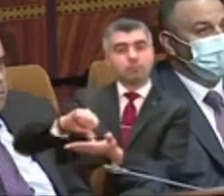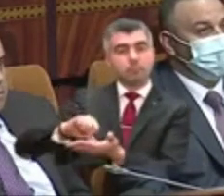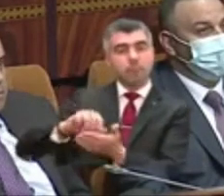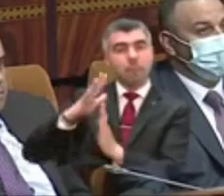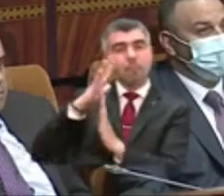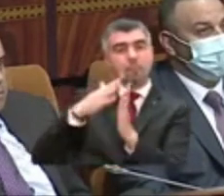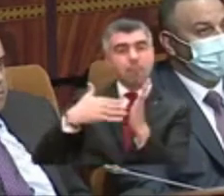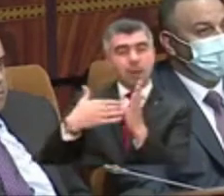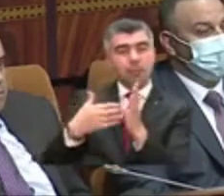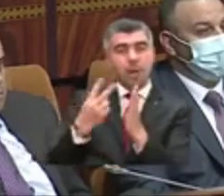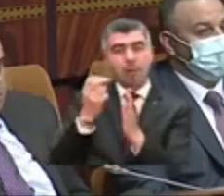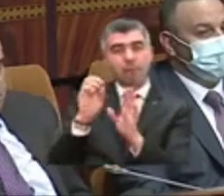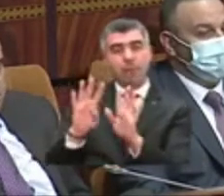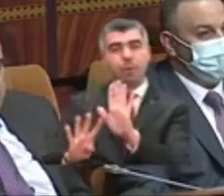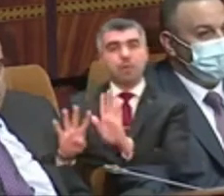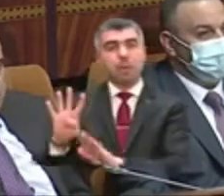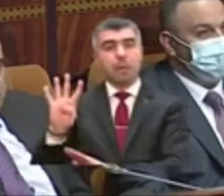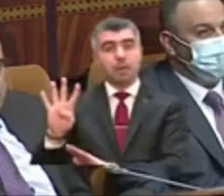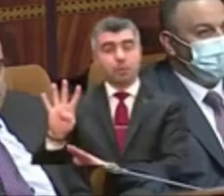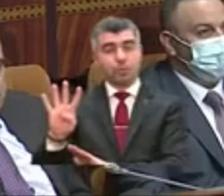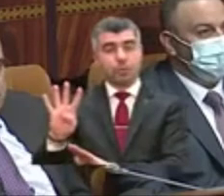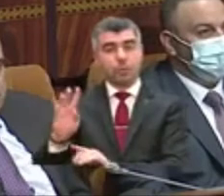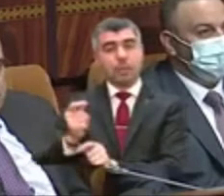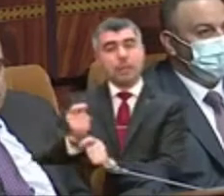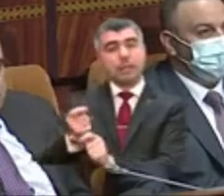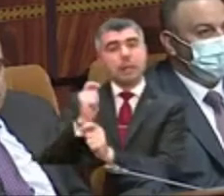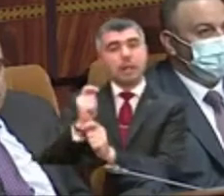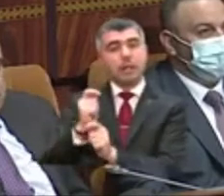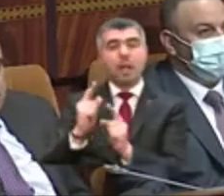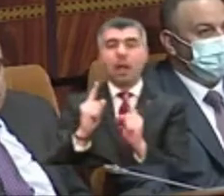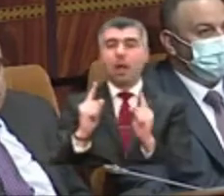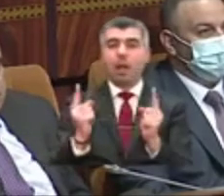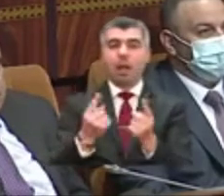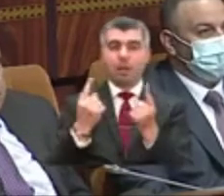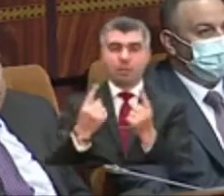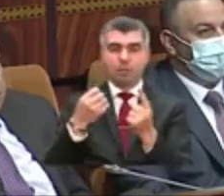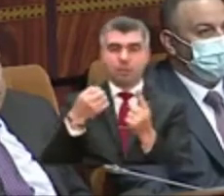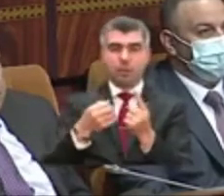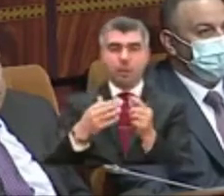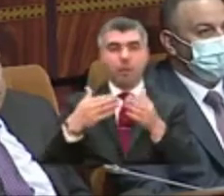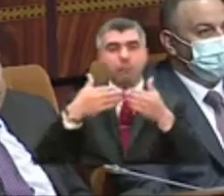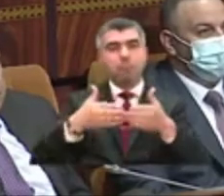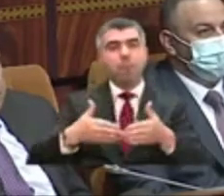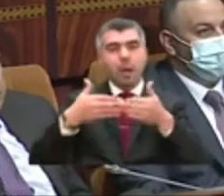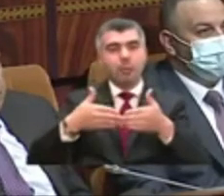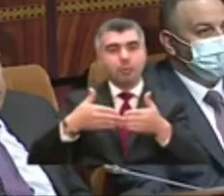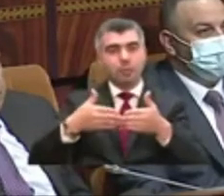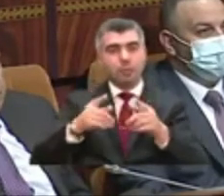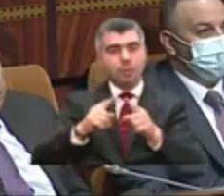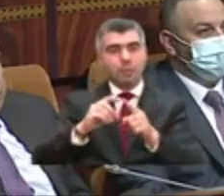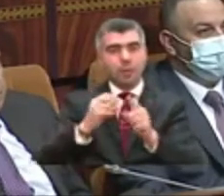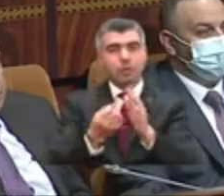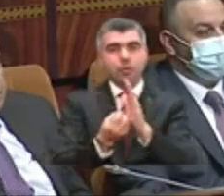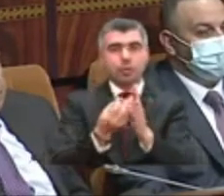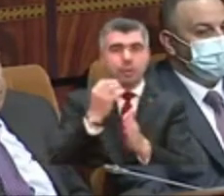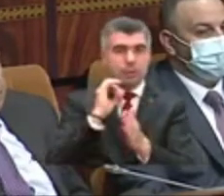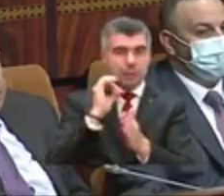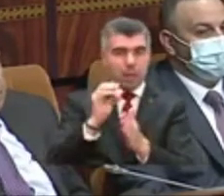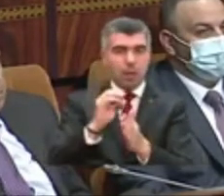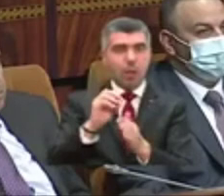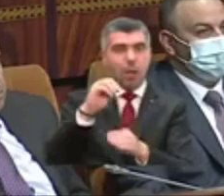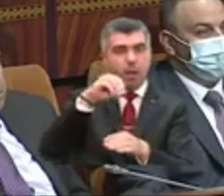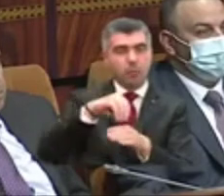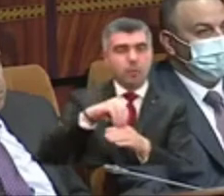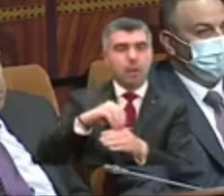سنة 2014 للصيد التقليدي لتعزيز شبكة الموانئ النشيطة كالميناء الجديد لأسفي وميناء أسفي